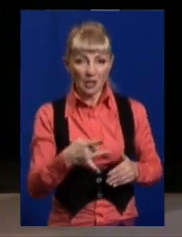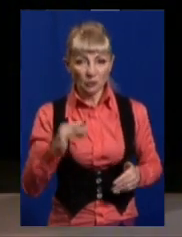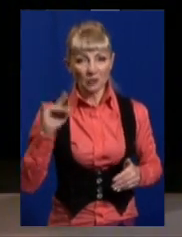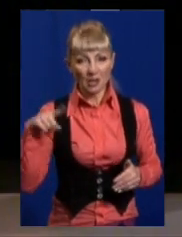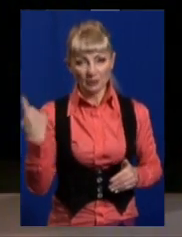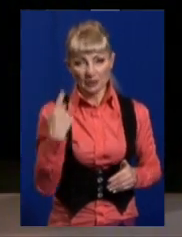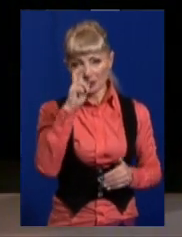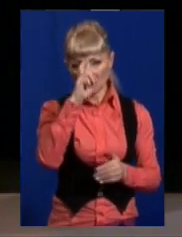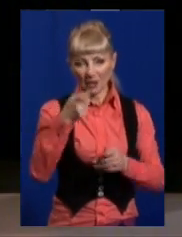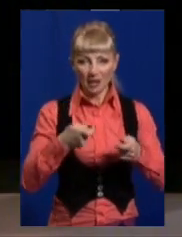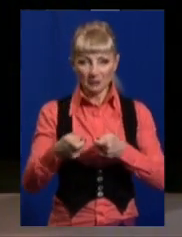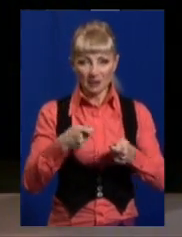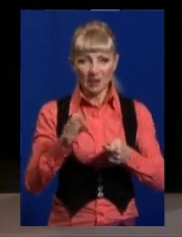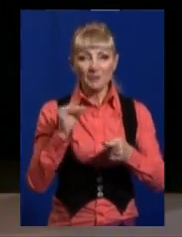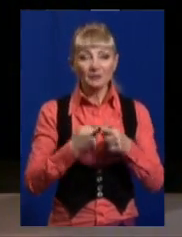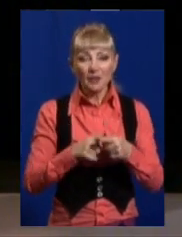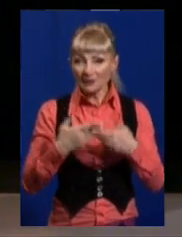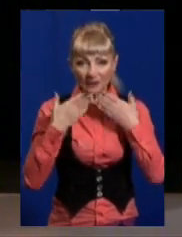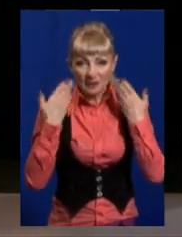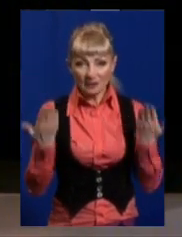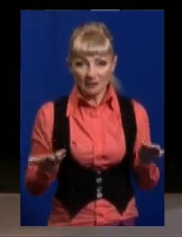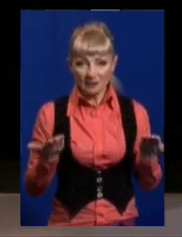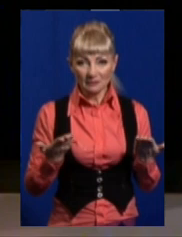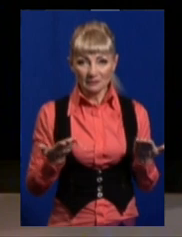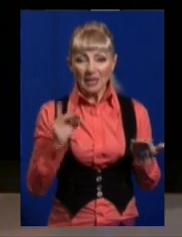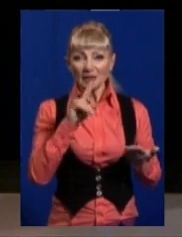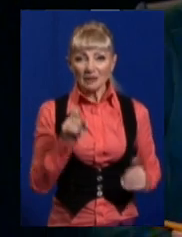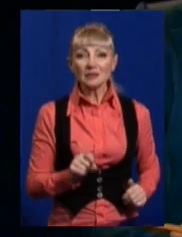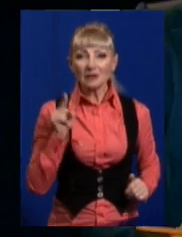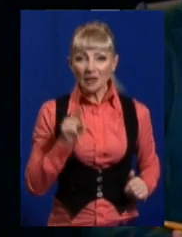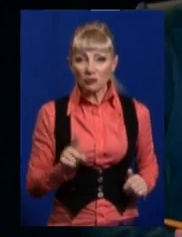державні адміністрації. І цього не відбувається саме через те, що